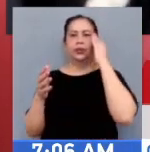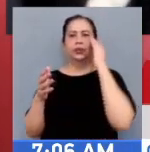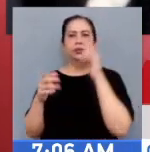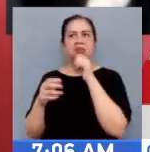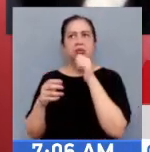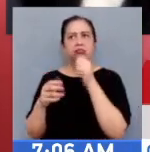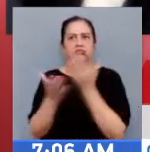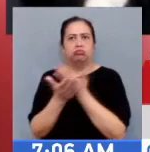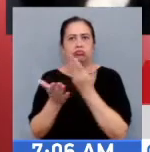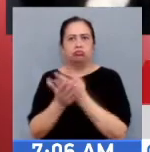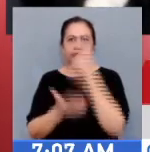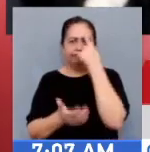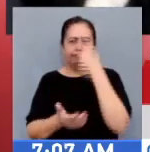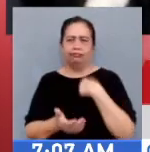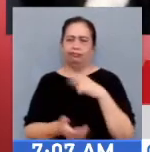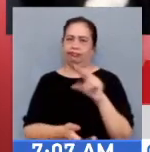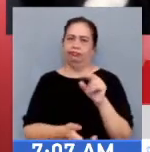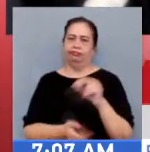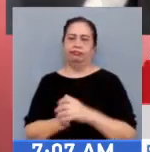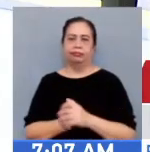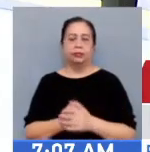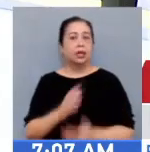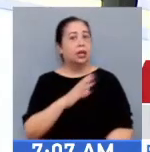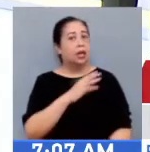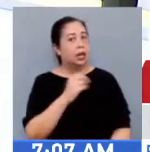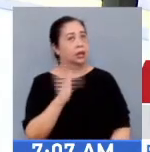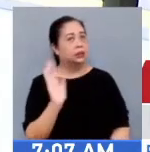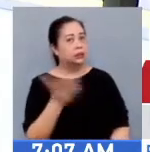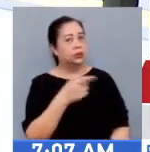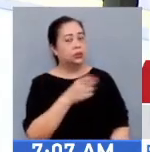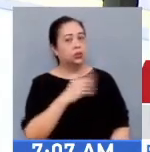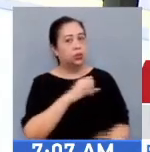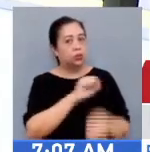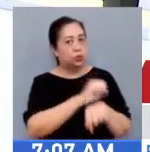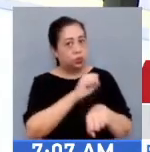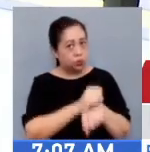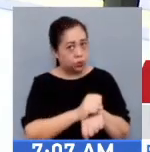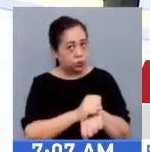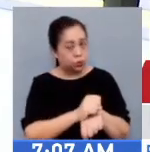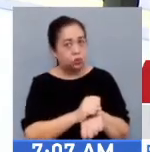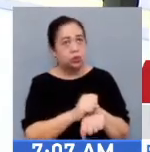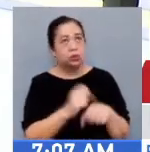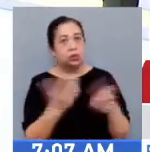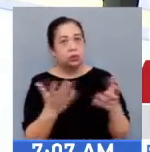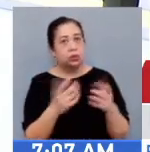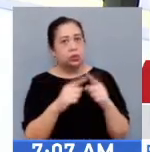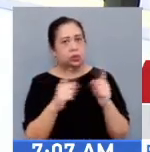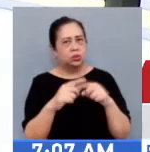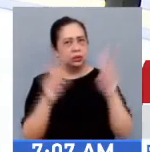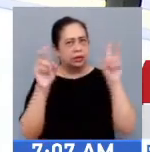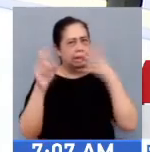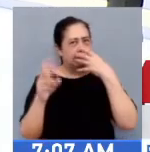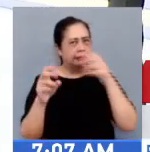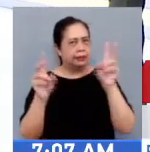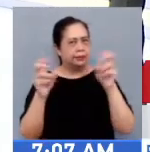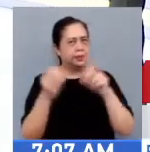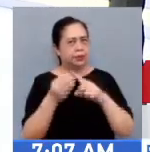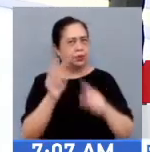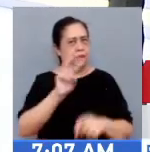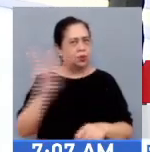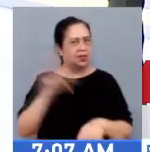me. Uh-oh. Opo. At isa sa ikangay magiging trabaho po ninyo, yung mainit na usapin dito po sa West Philippine